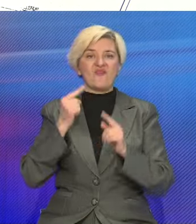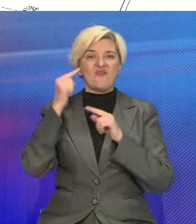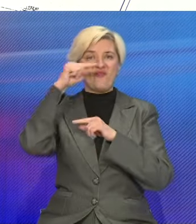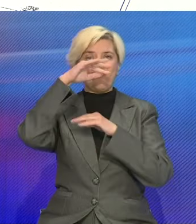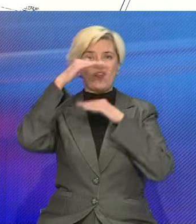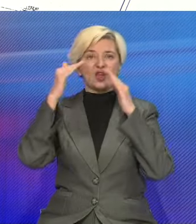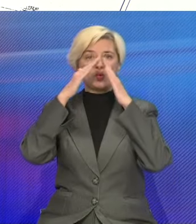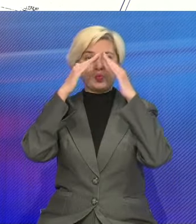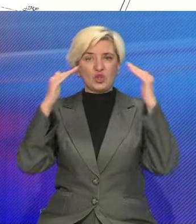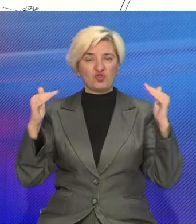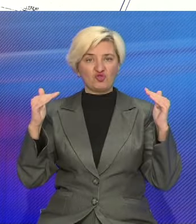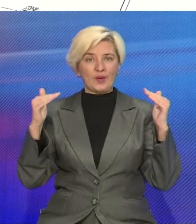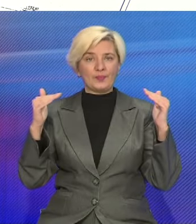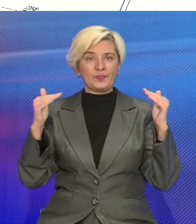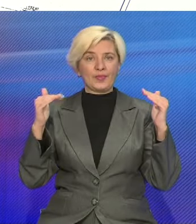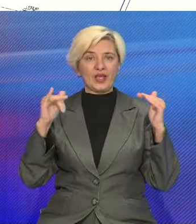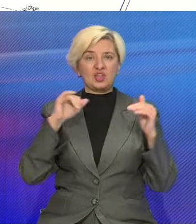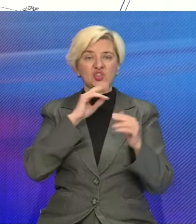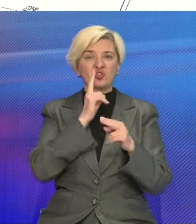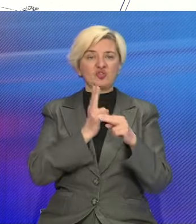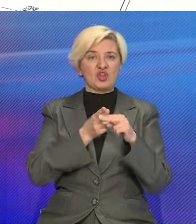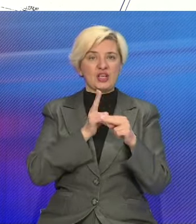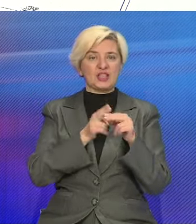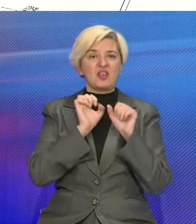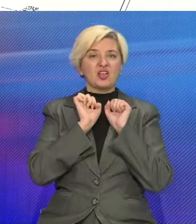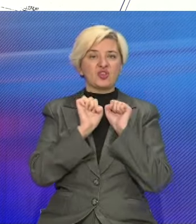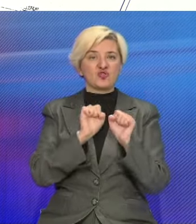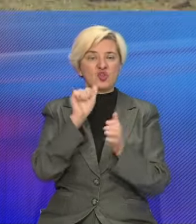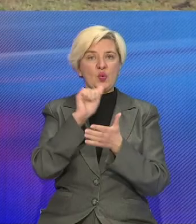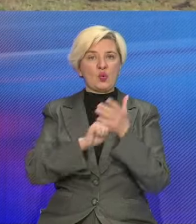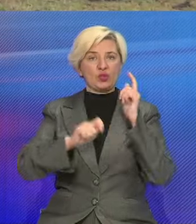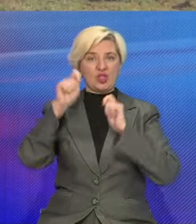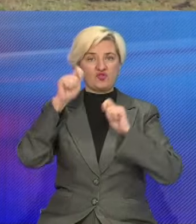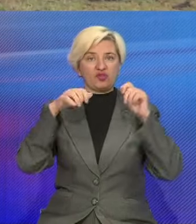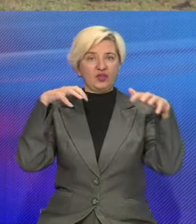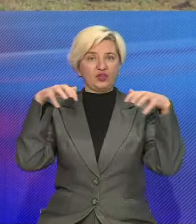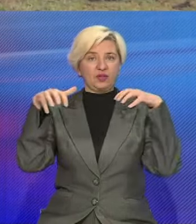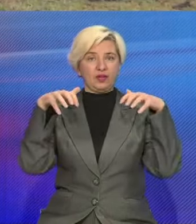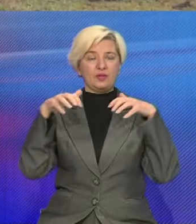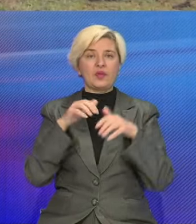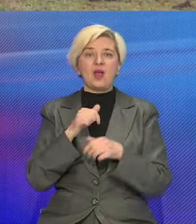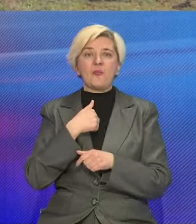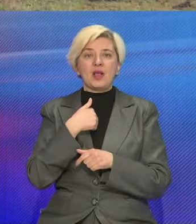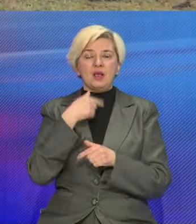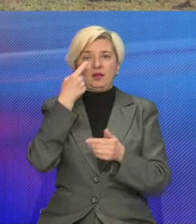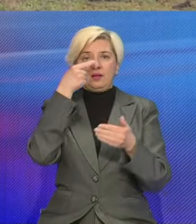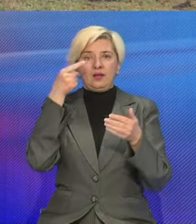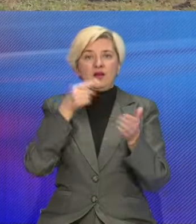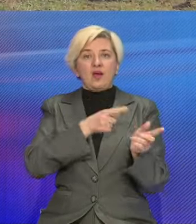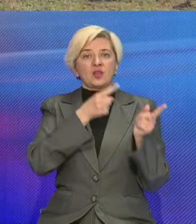крыша из жести для защити от осадков колоколов. Ми относимо ее несколько дальше